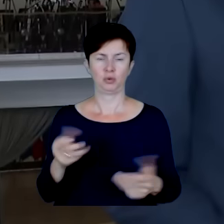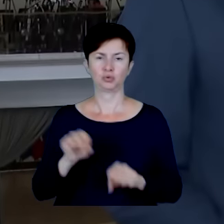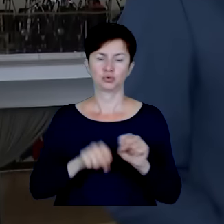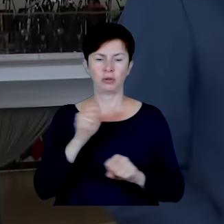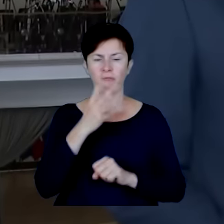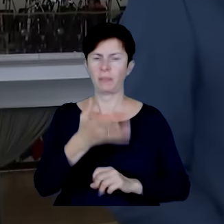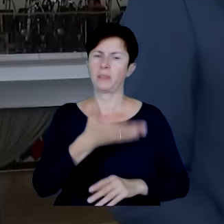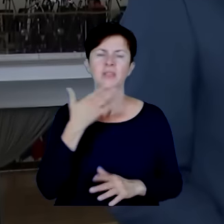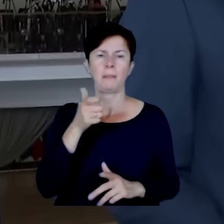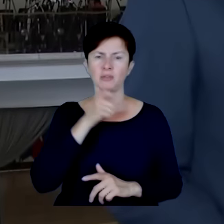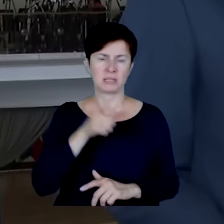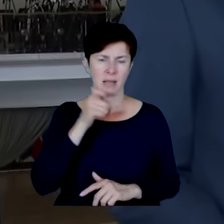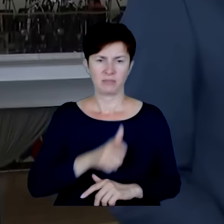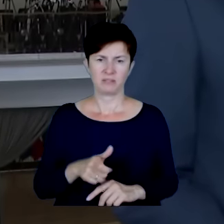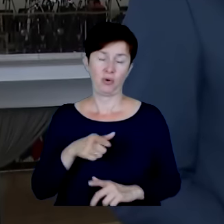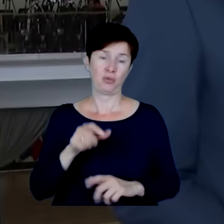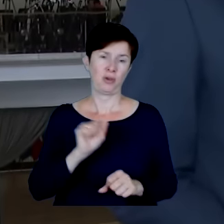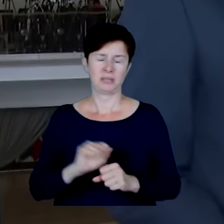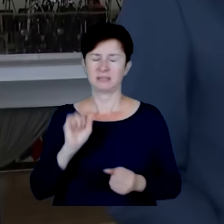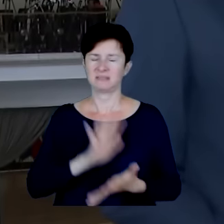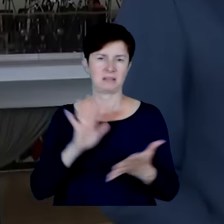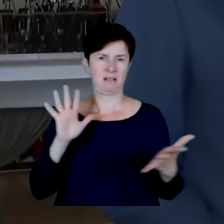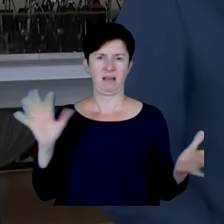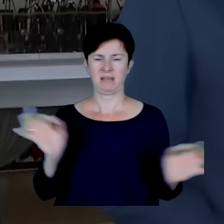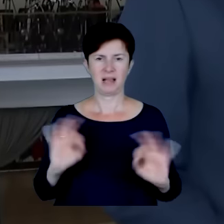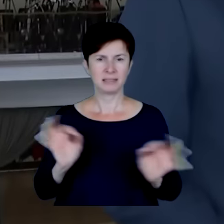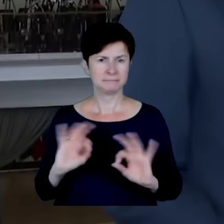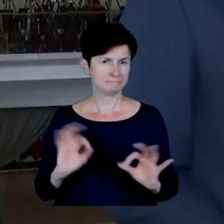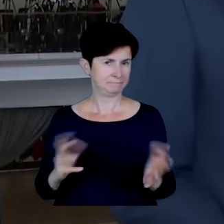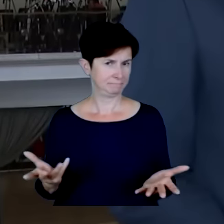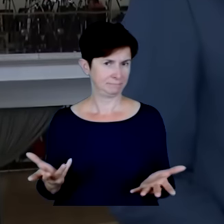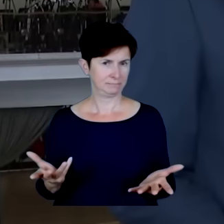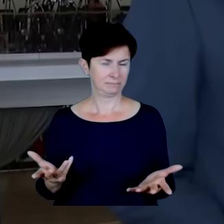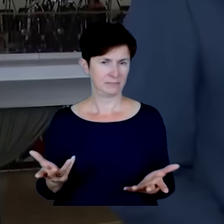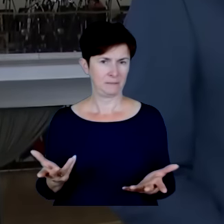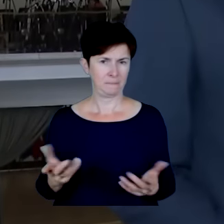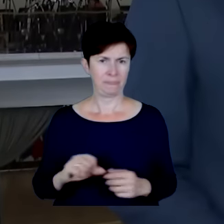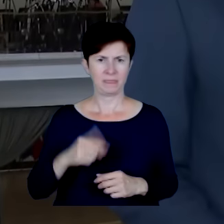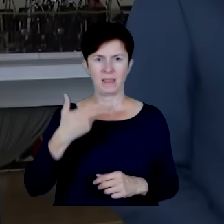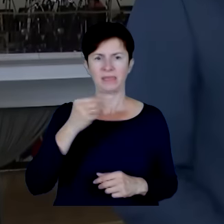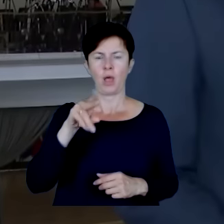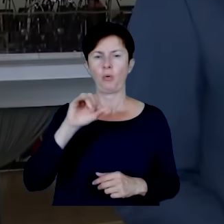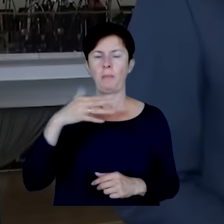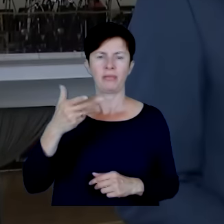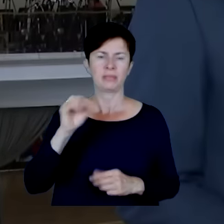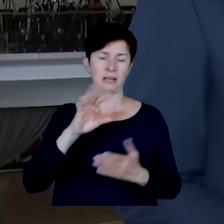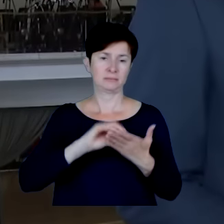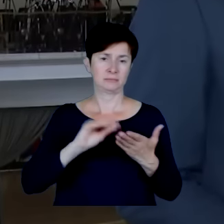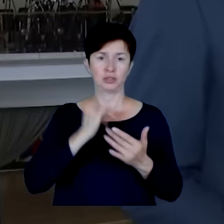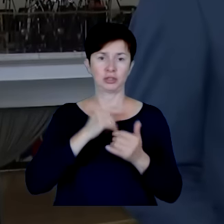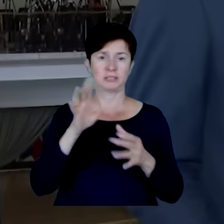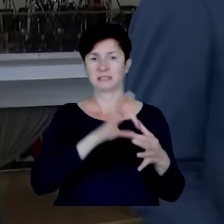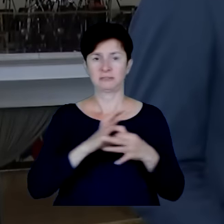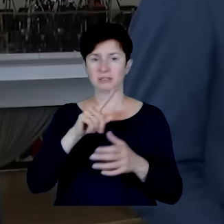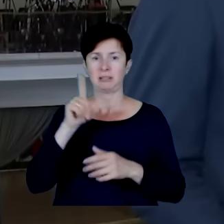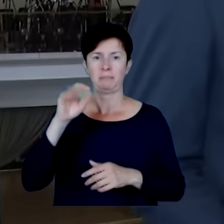przestępstwa. Jest to absolutnie skandaliczne, że zgodnie z doktryną Neumana, jeżeli jesteś związany z Platformą, to